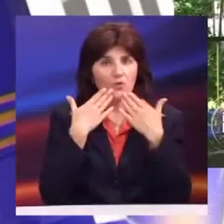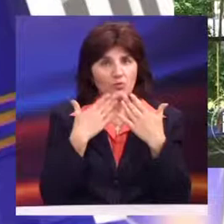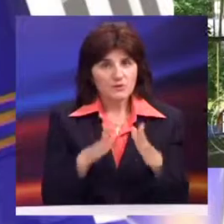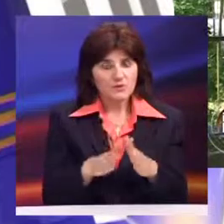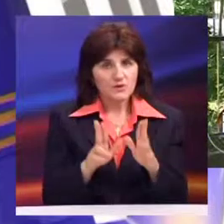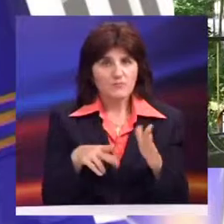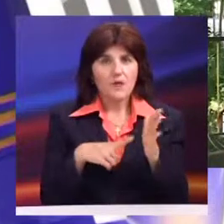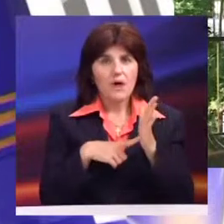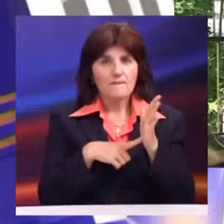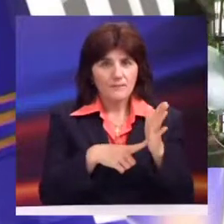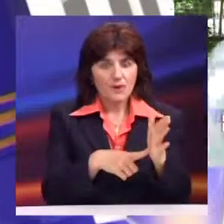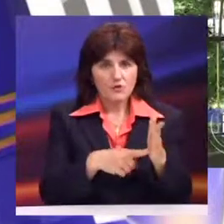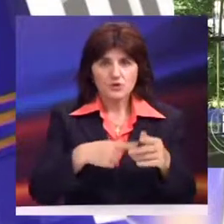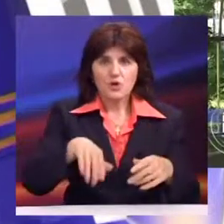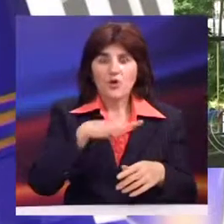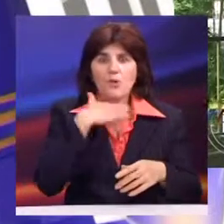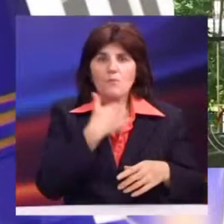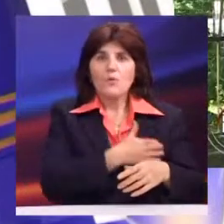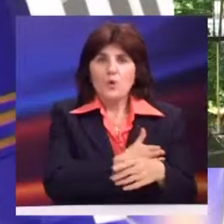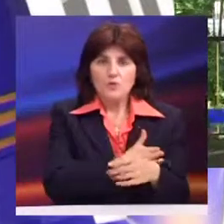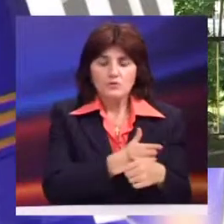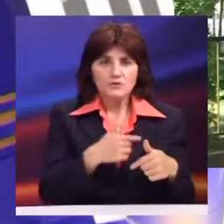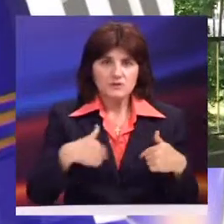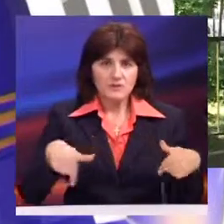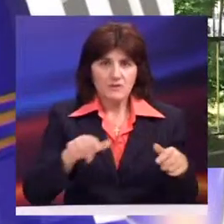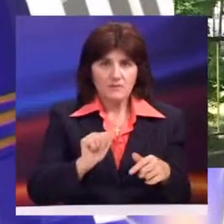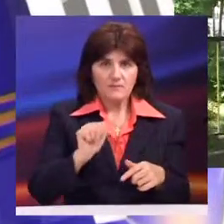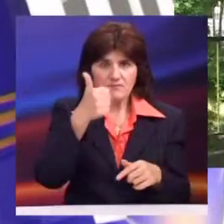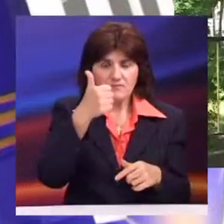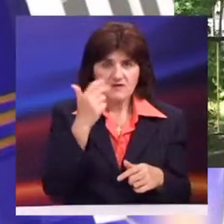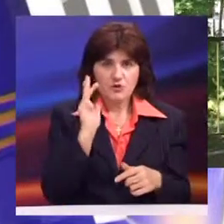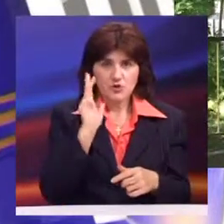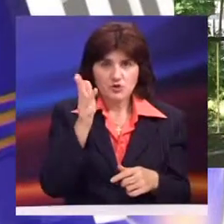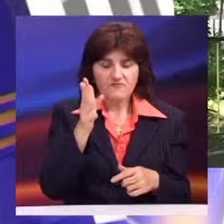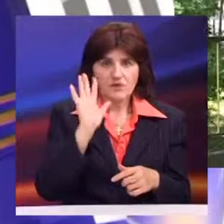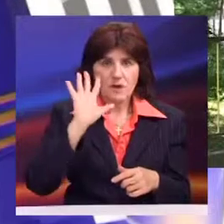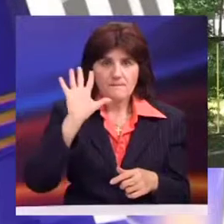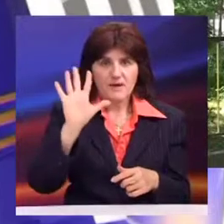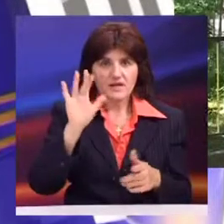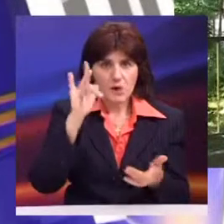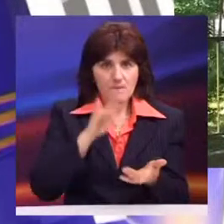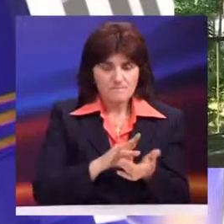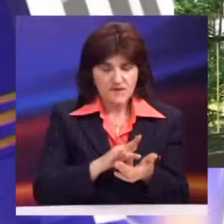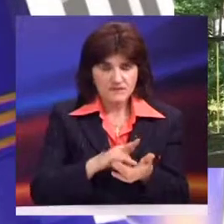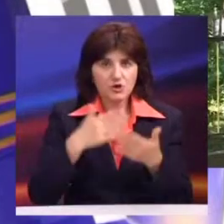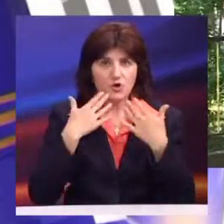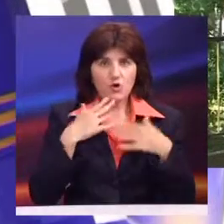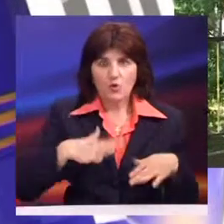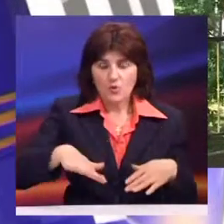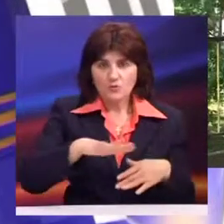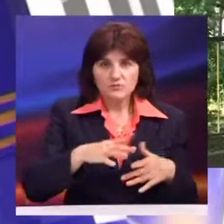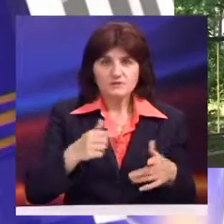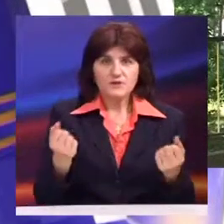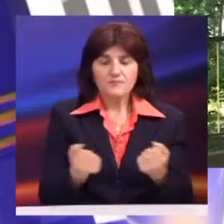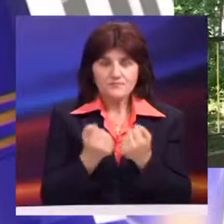da prikažemo. Učestvovalo je više učenika, osvojili smo ta mesta, prvo, četvrto, peto i sedmo mesto. Pokazali smo